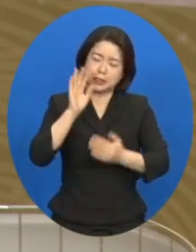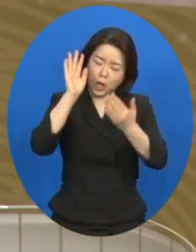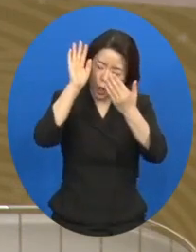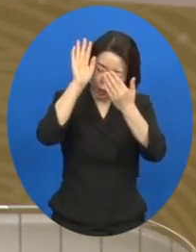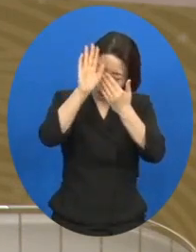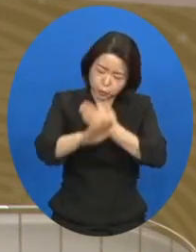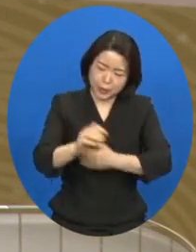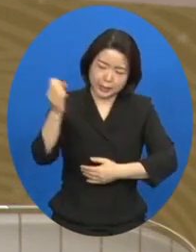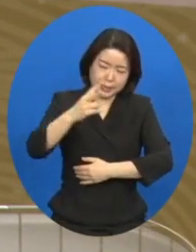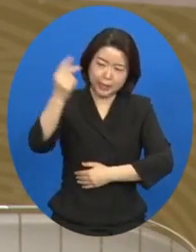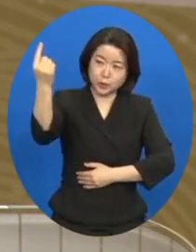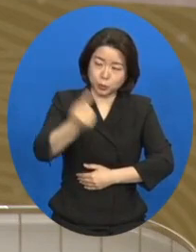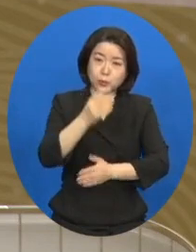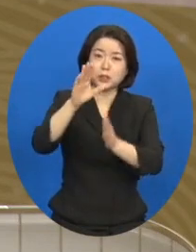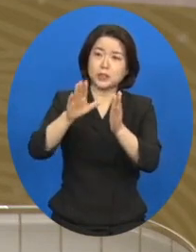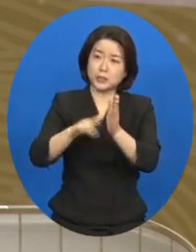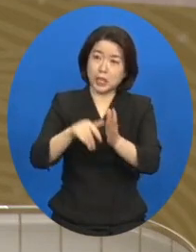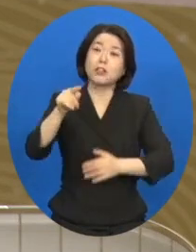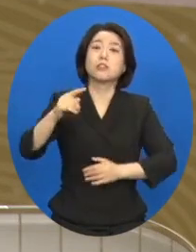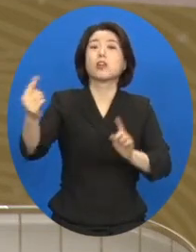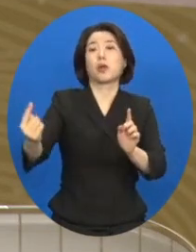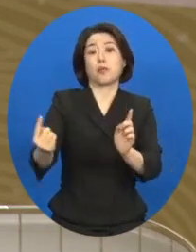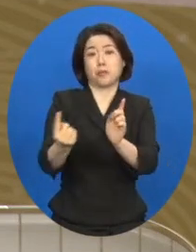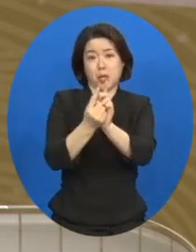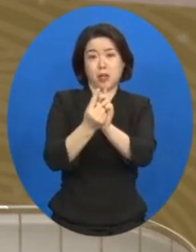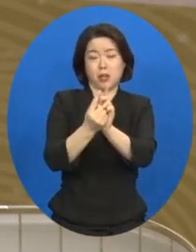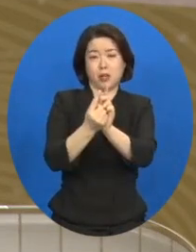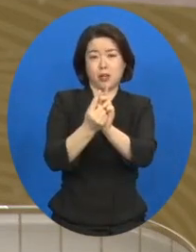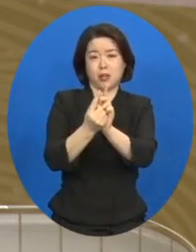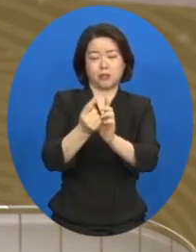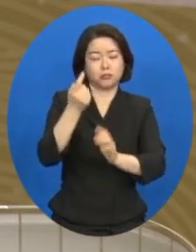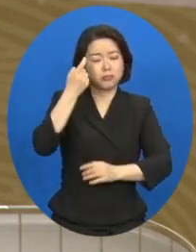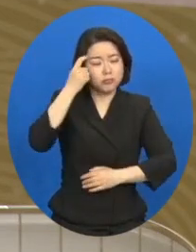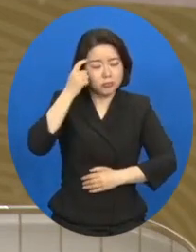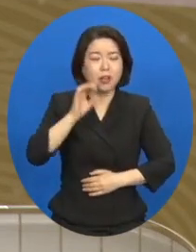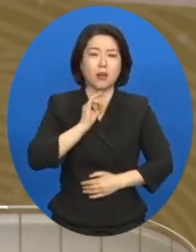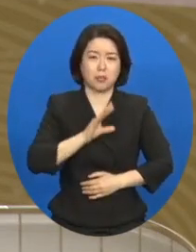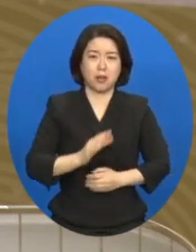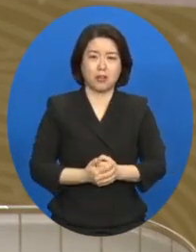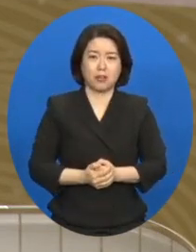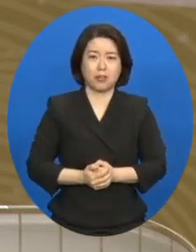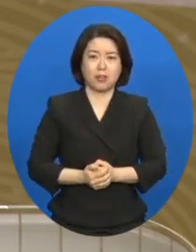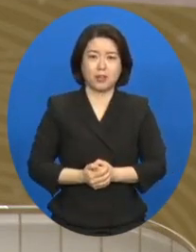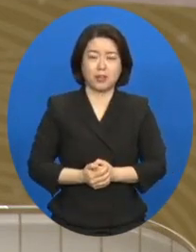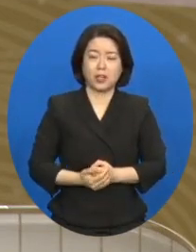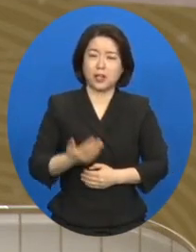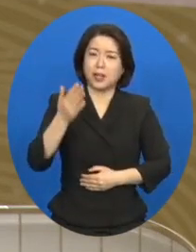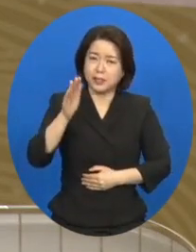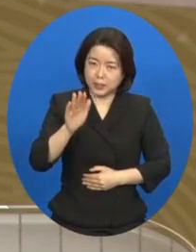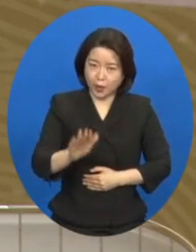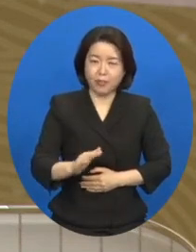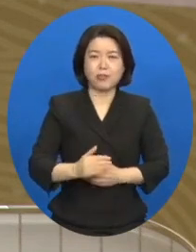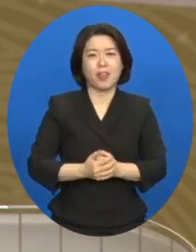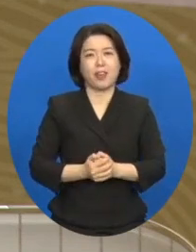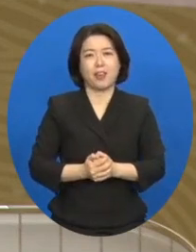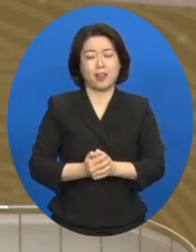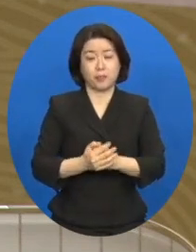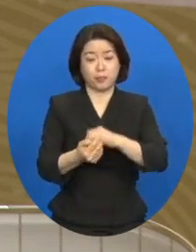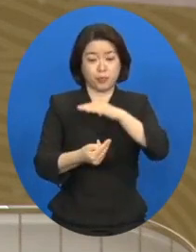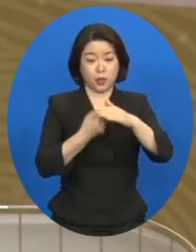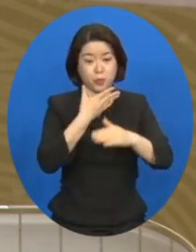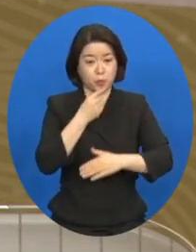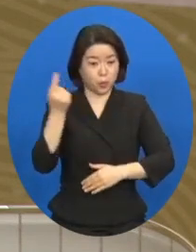그때나 예수님을 뵙겠지, 그런 정도이잖아요. 그런데